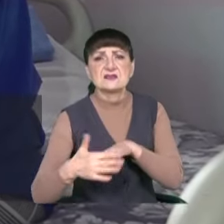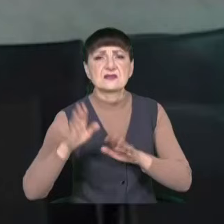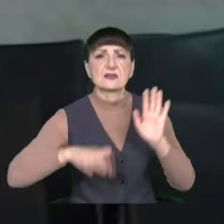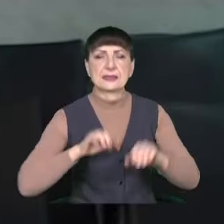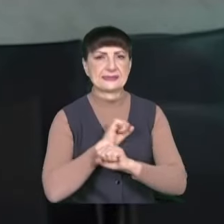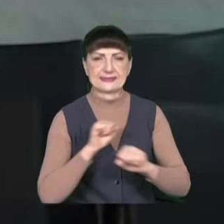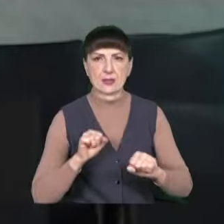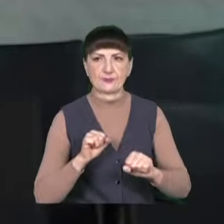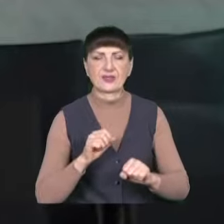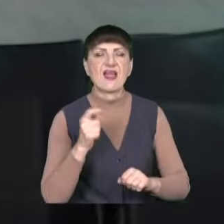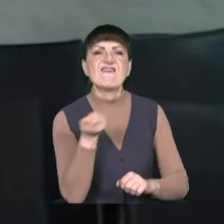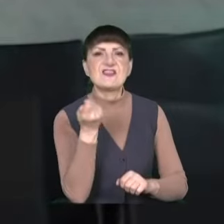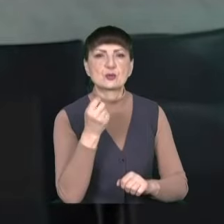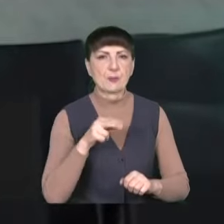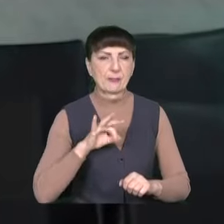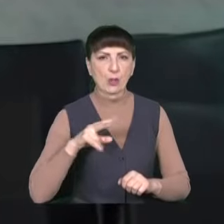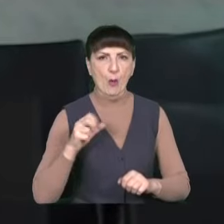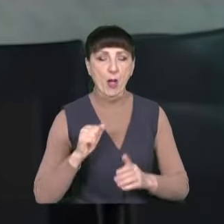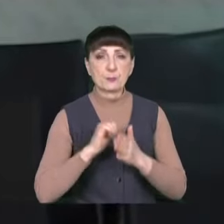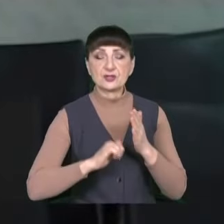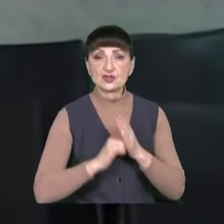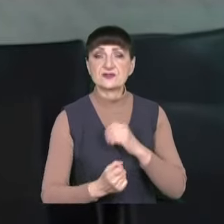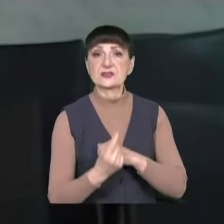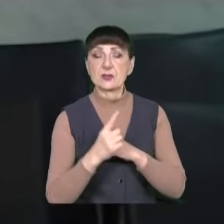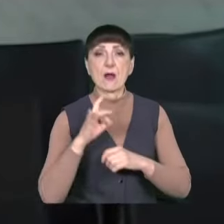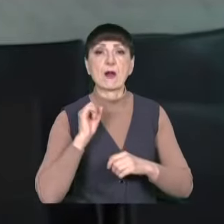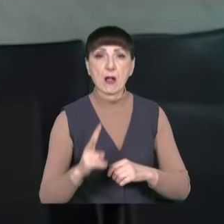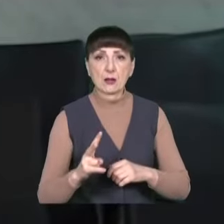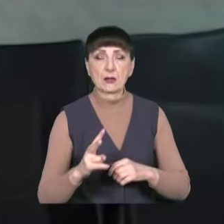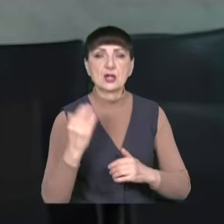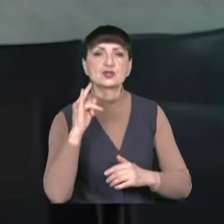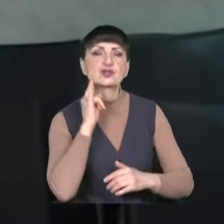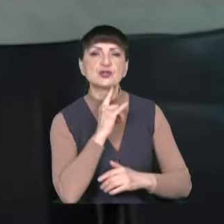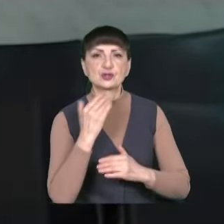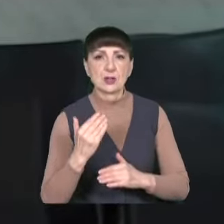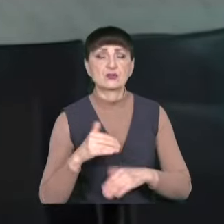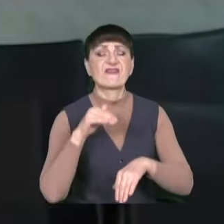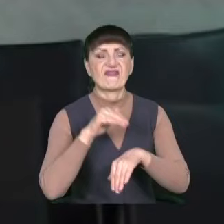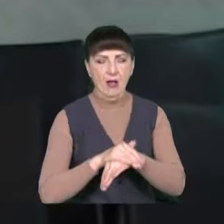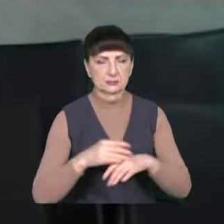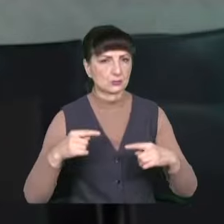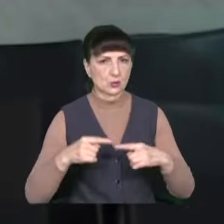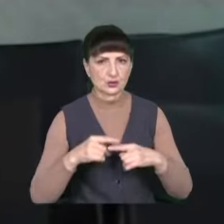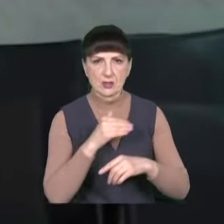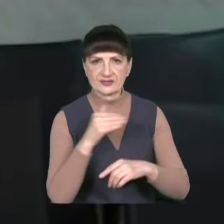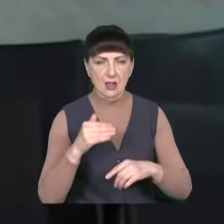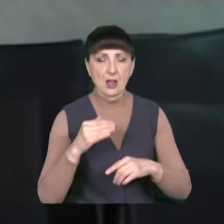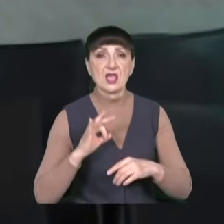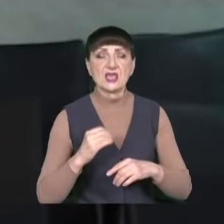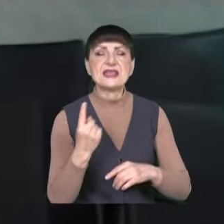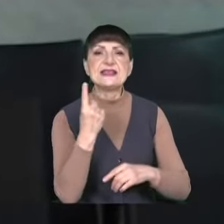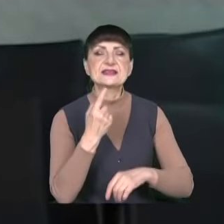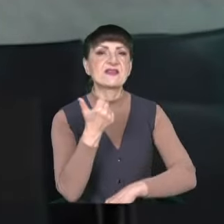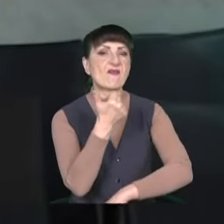стадий. Вирус папилломы человека является причиной возникновения рака шейки матки. Это всем уже известный факт. И это единственная